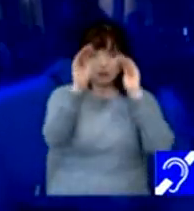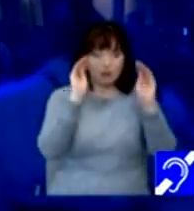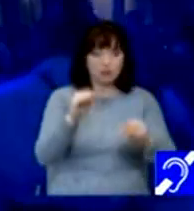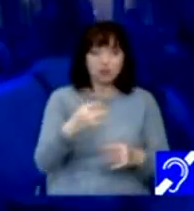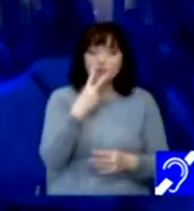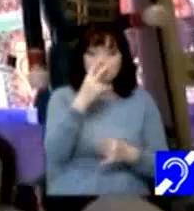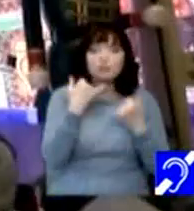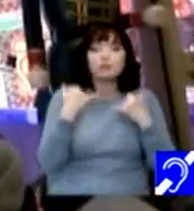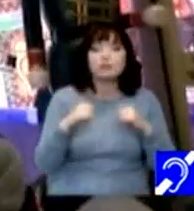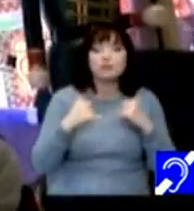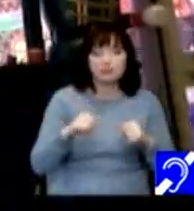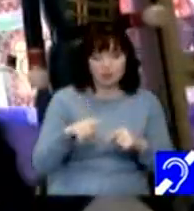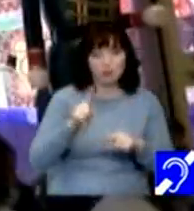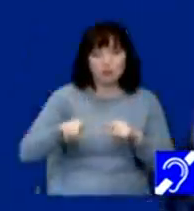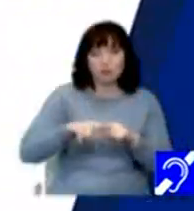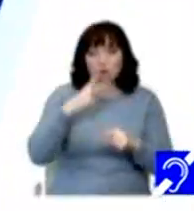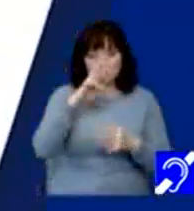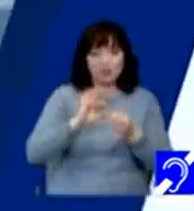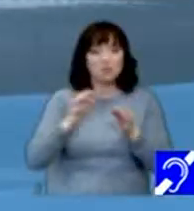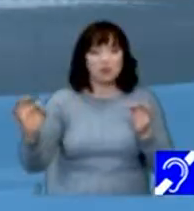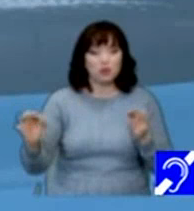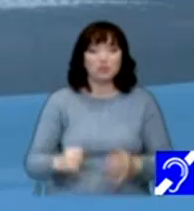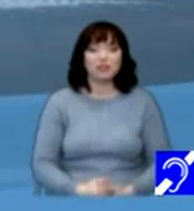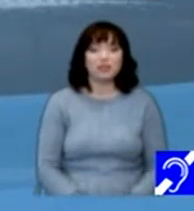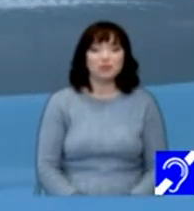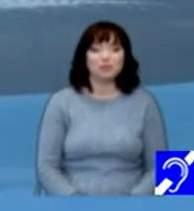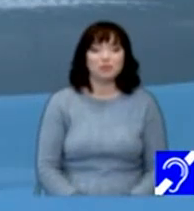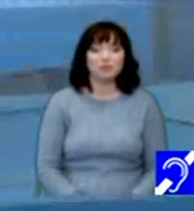și noi peste câteva momente în telejurnal.